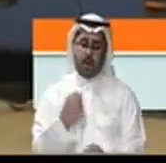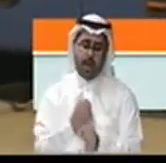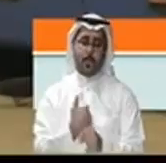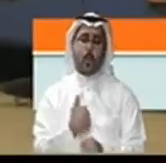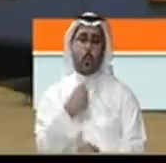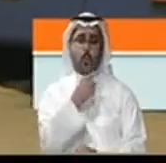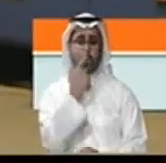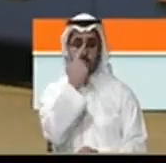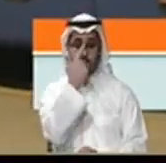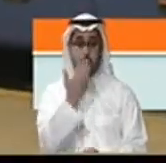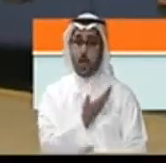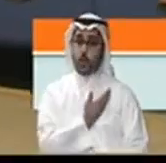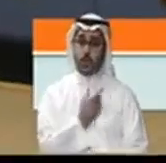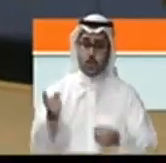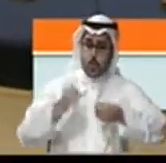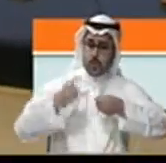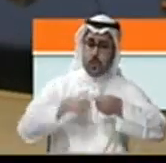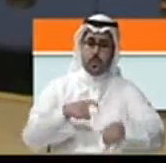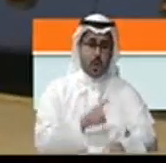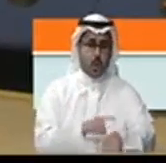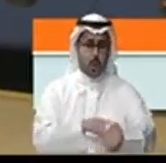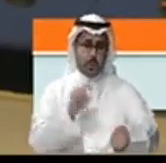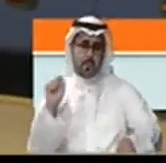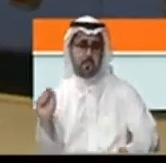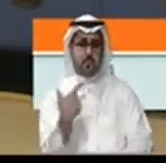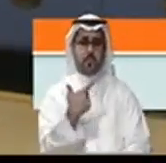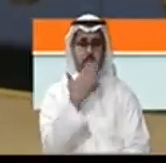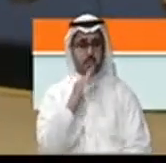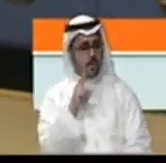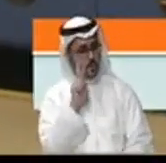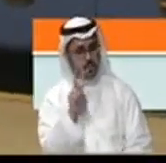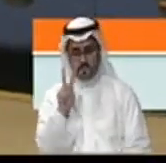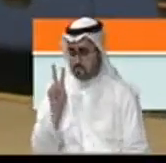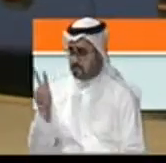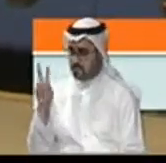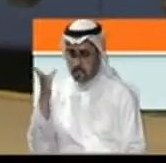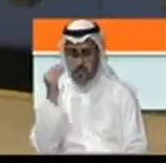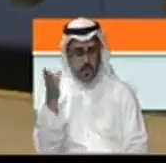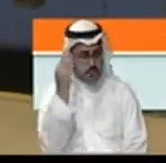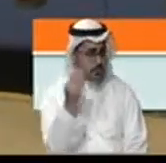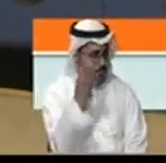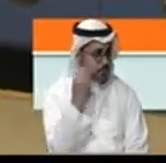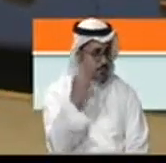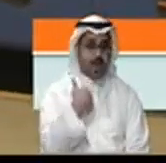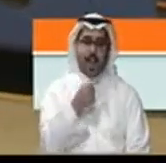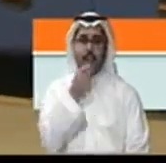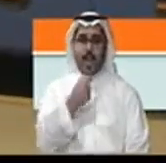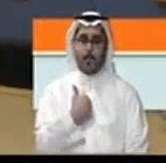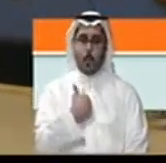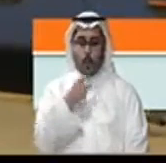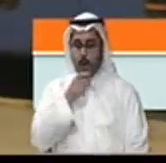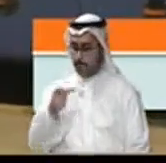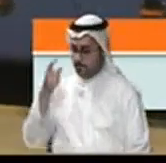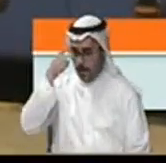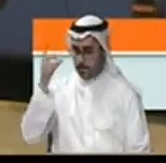وصول حجاج في هذا الموسم الهام بالنسبة للمسلمين، وبالتالي اطلعنا على هذه التجربة الرائدة، وهي فرصة